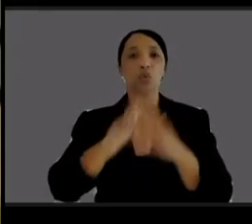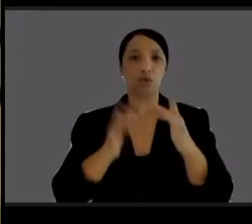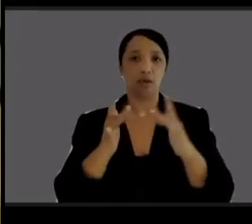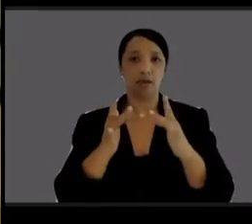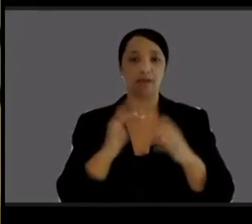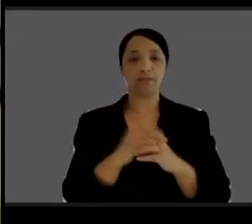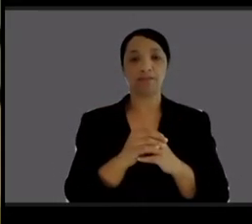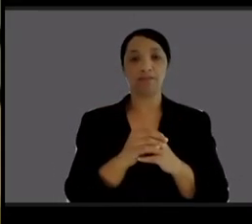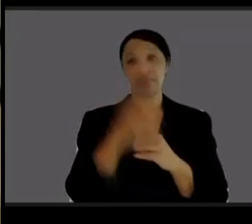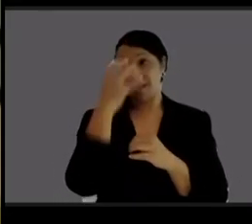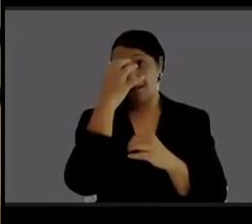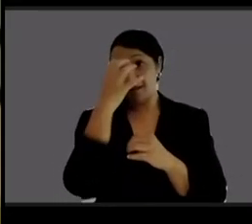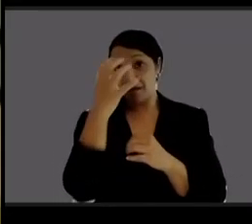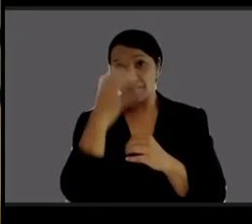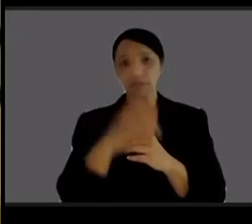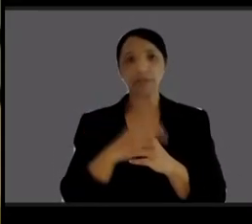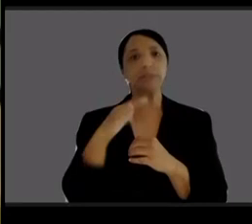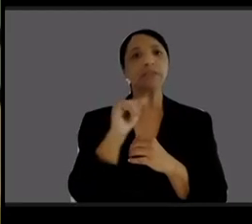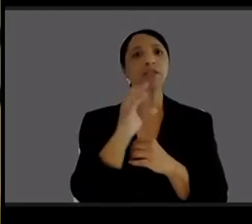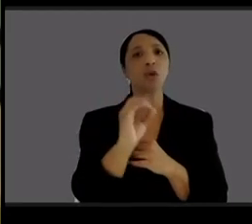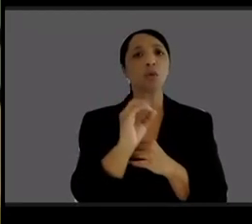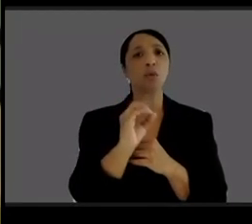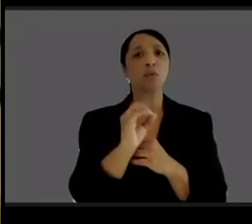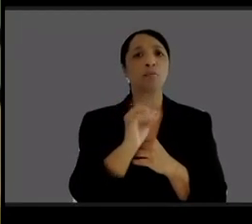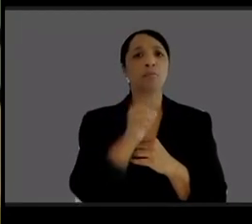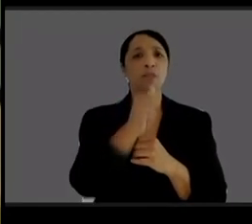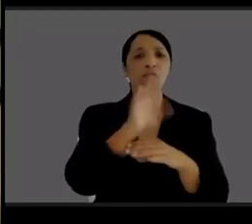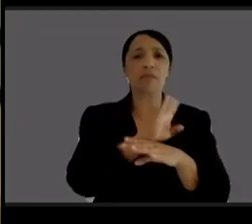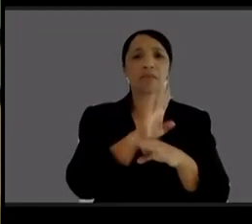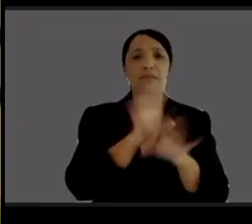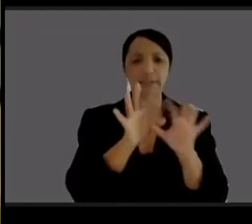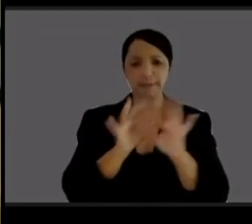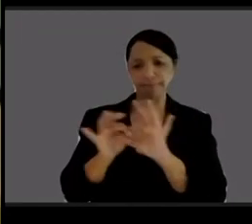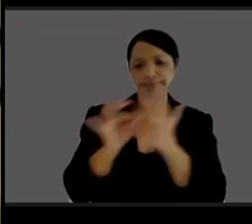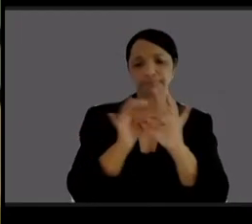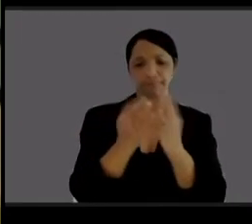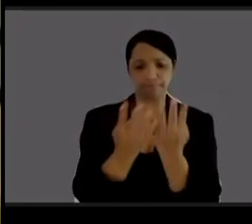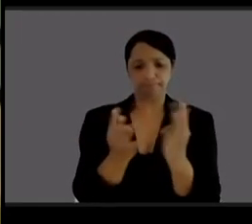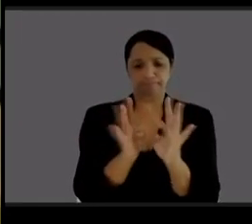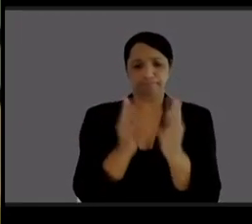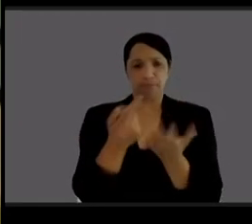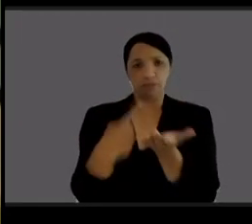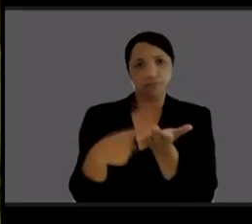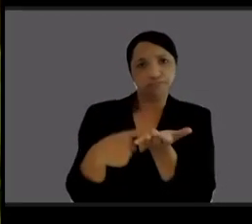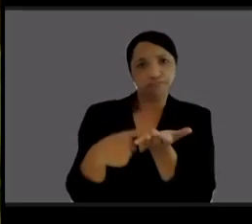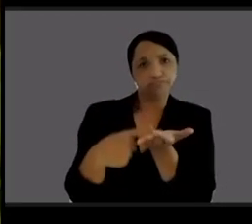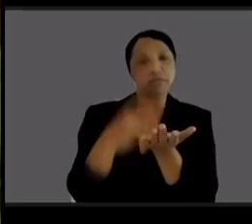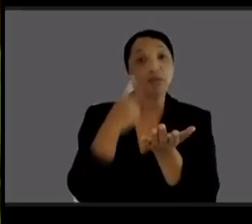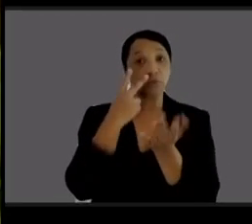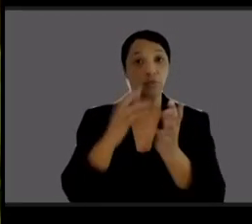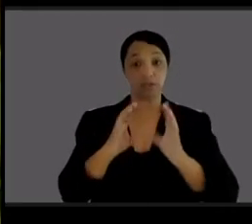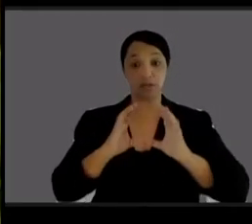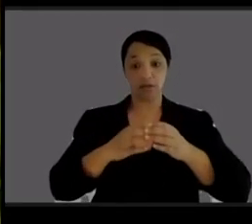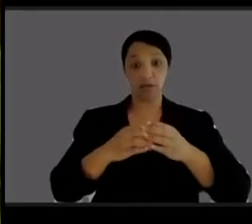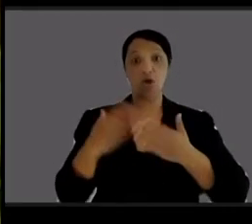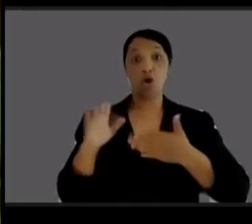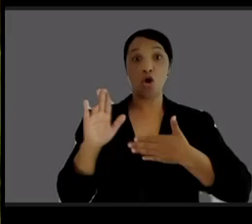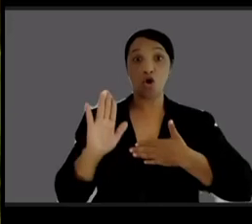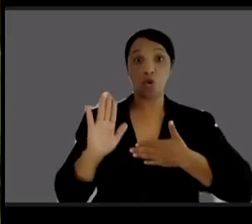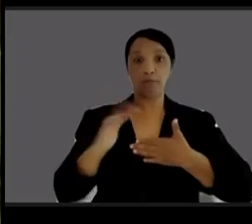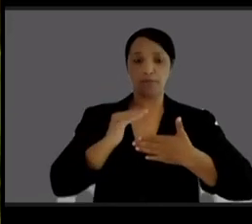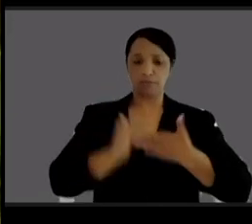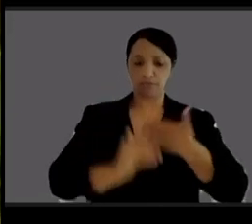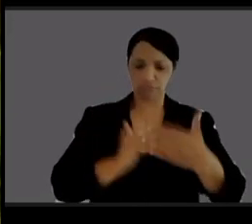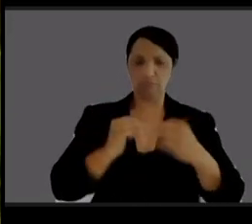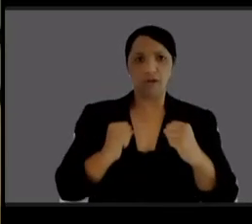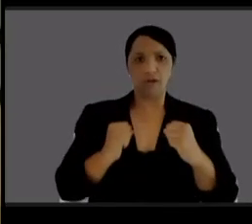un avenir numérique centré sur l'homme. Les gouvernements, le secteur privé et la société civile doivent se réunir pour s'assurer que les engagements inscrits dans le